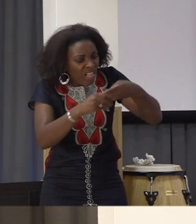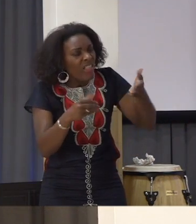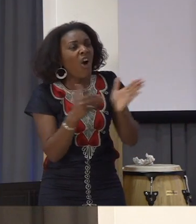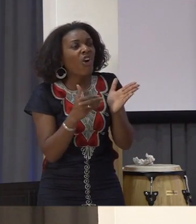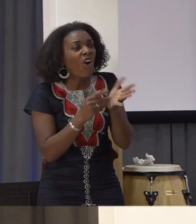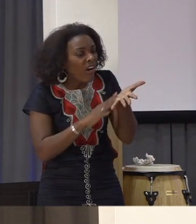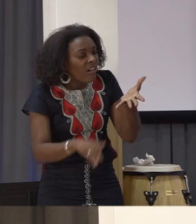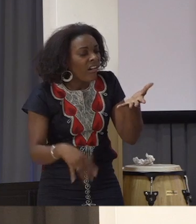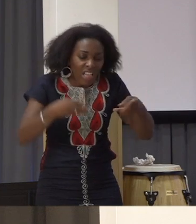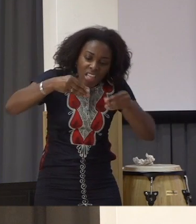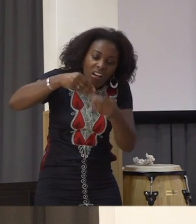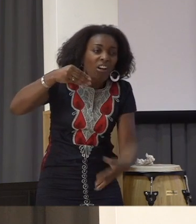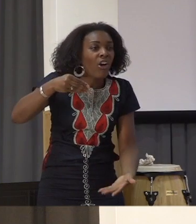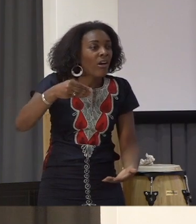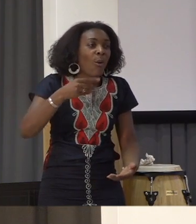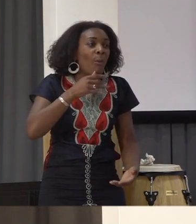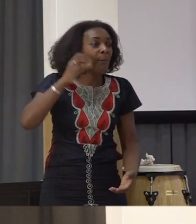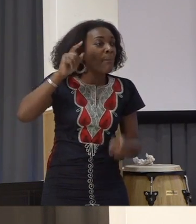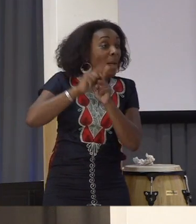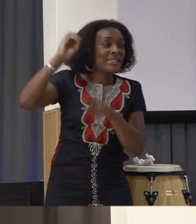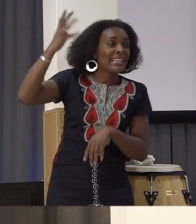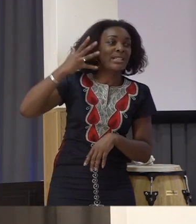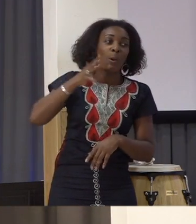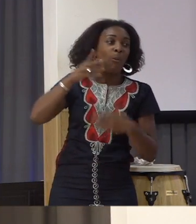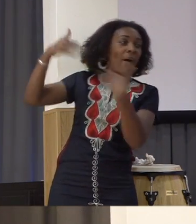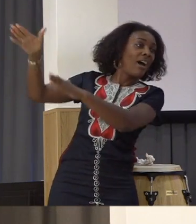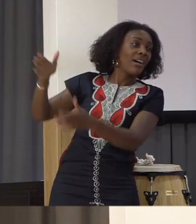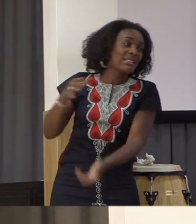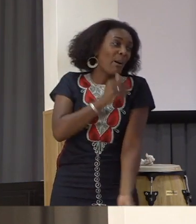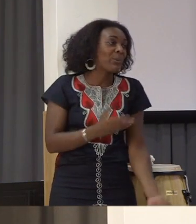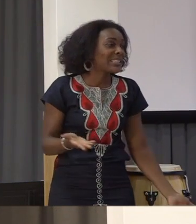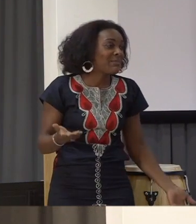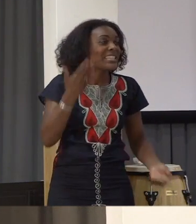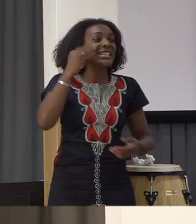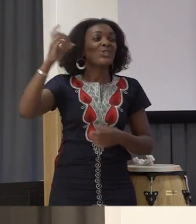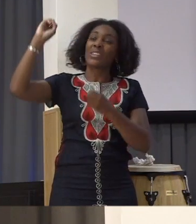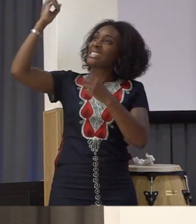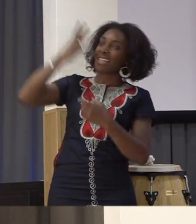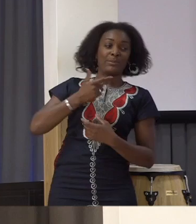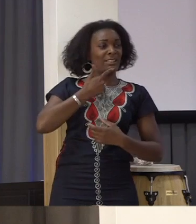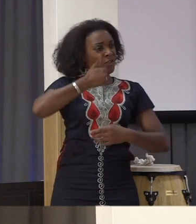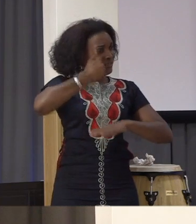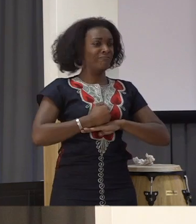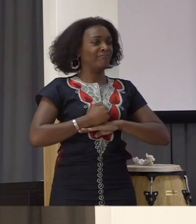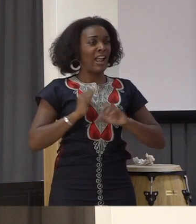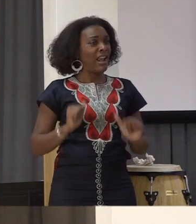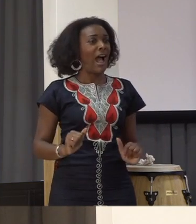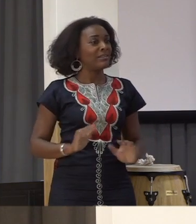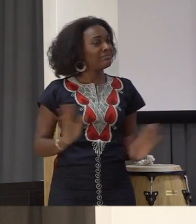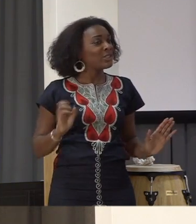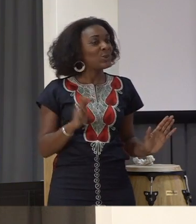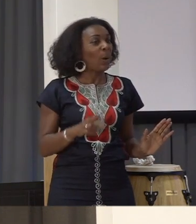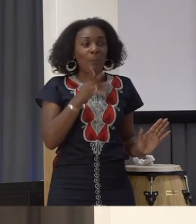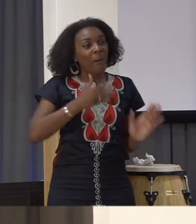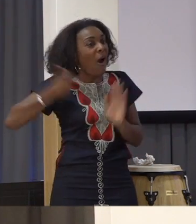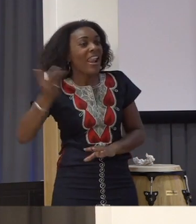peux pas te débarrasser de l'Esprit de Dieu comme ça. Quand Dieu te donne son Saint-Esprit, il est en toi. Quand il te baptise,